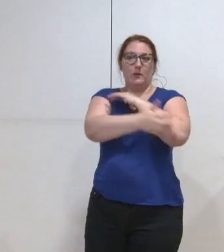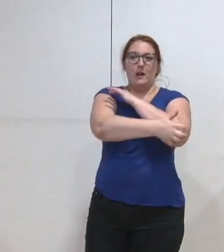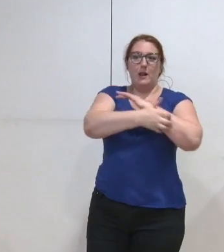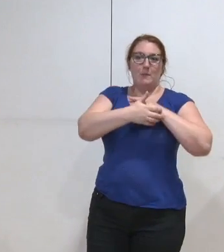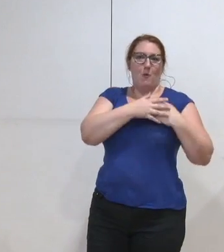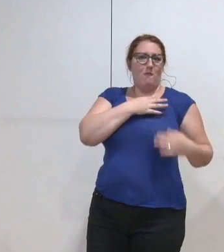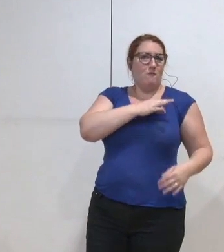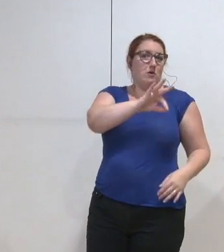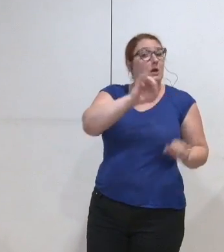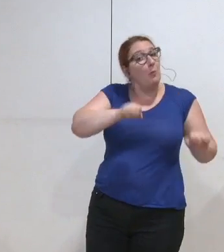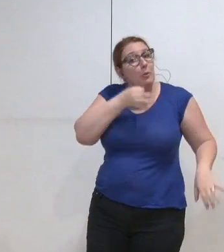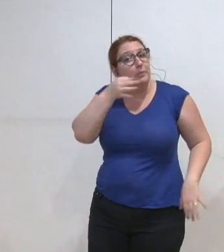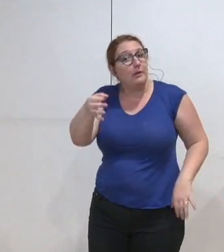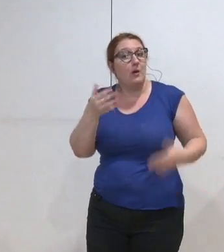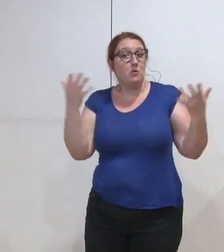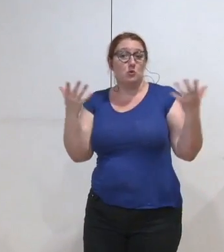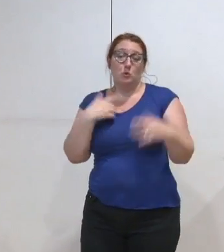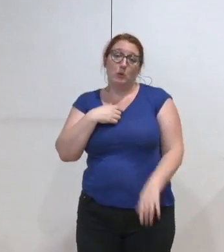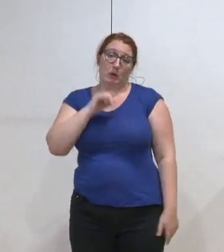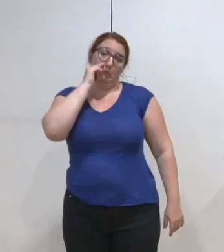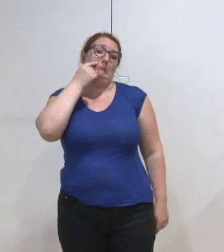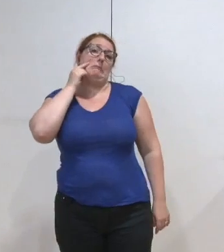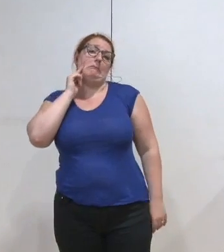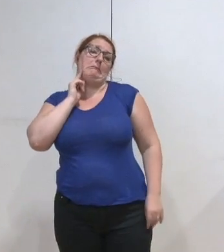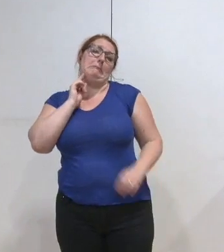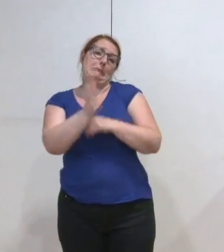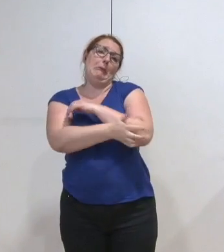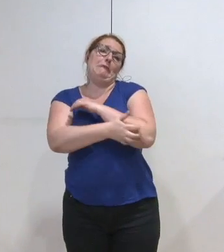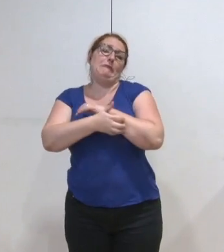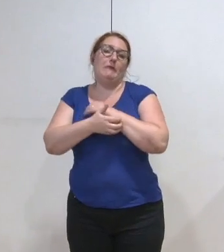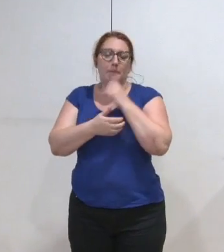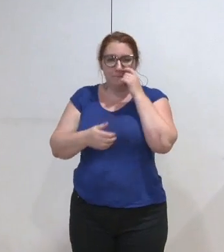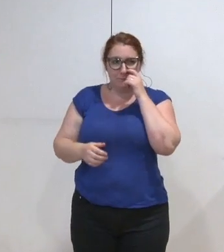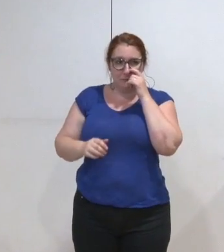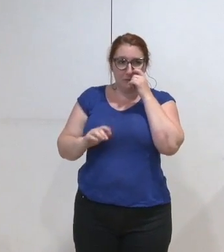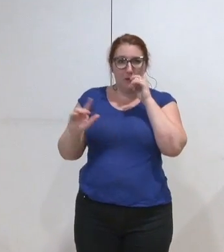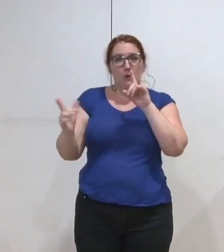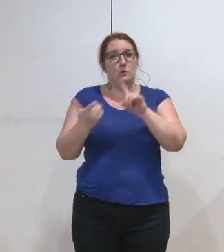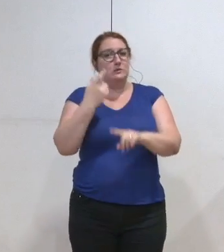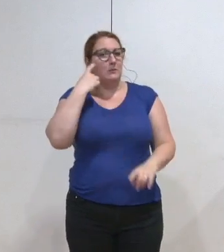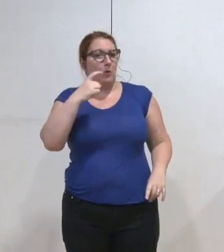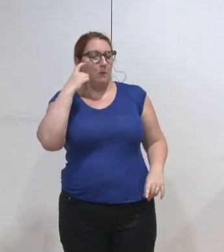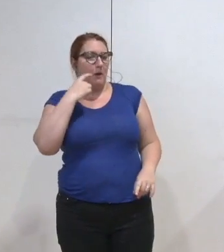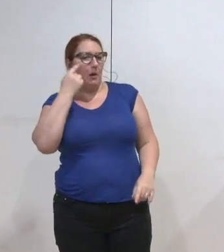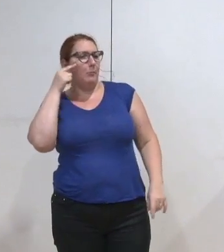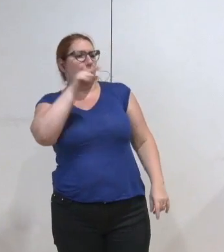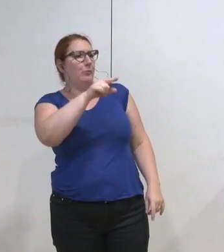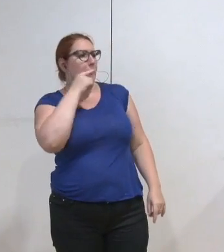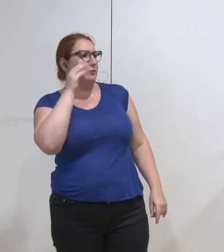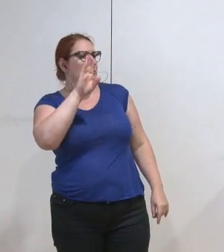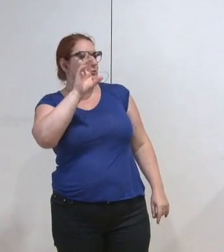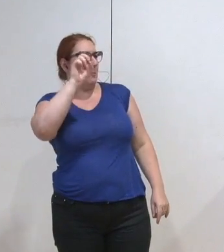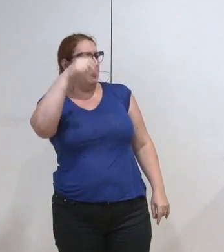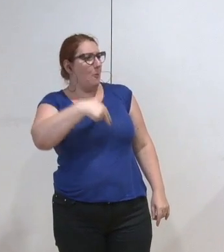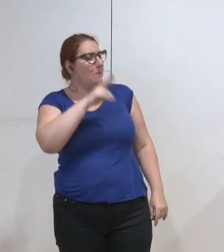et ben aujourd'hui n'ont plus que leur mains et un mouchoir pour pleurer deuxème petite remarque et je m'adresse à Monsieur Bron qui nous a dit quelque chose de très